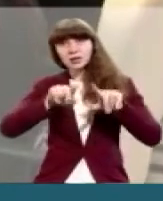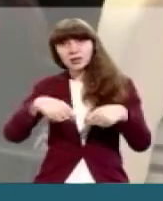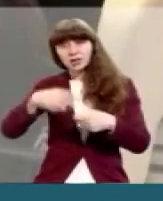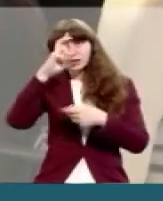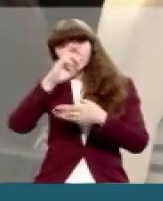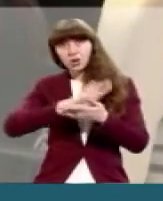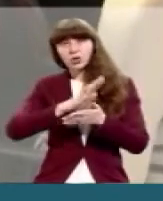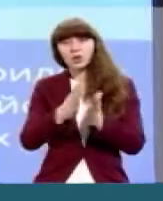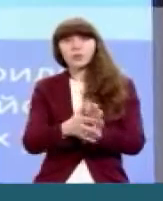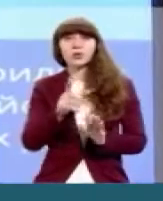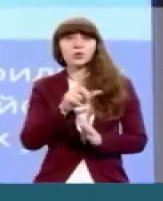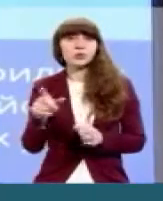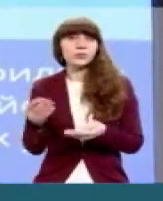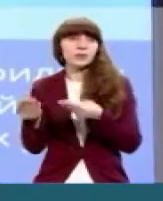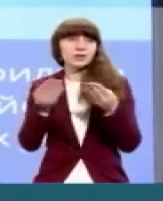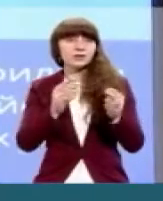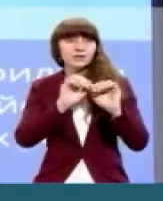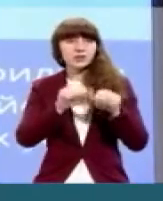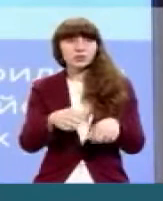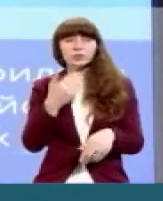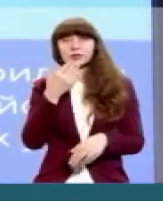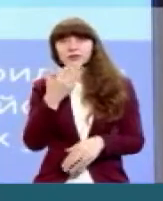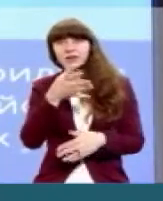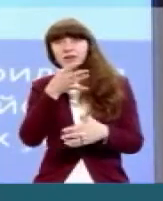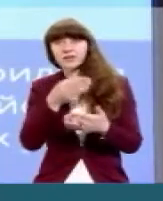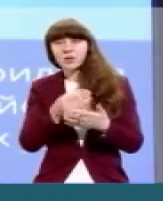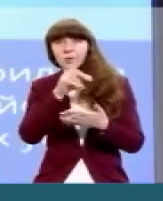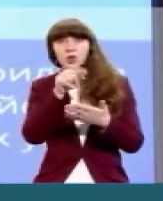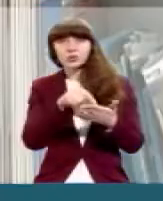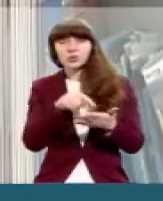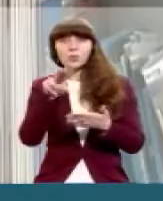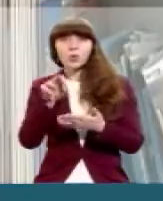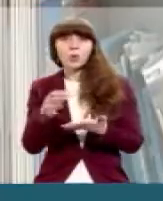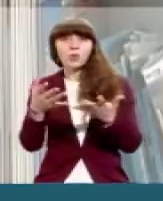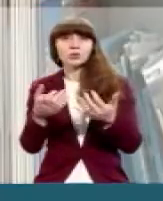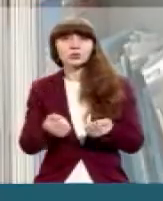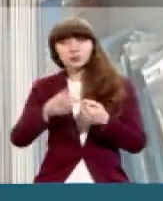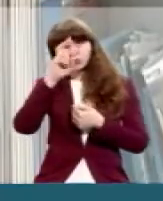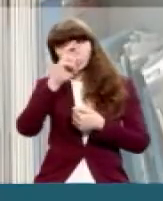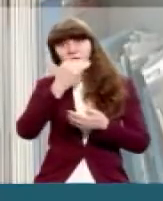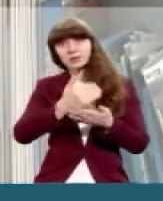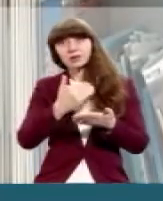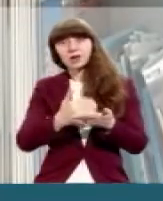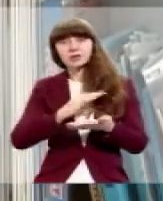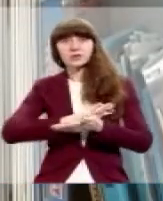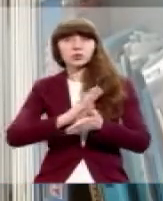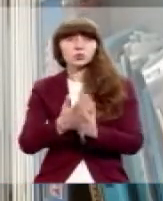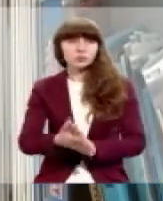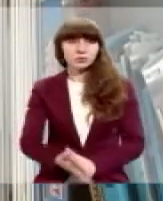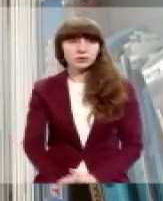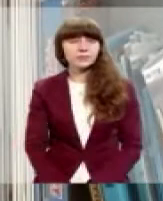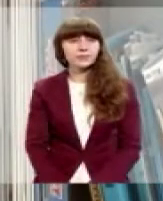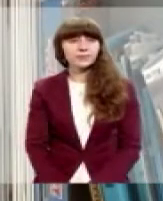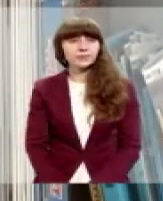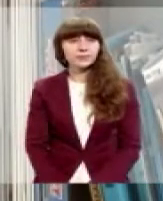өз сұрақтарын қоюға және оған тікелей эфирде жауап алуға мүмкіндік берілді. Совместно с департаментом агентства по делам государственной